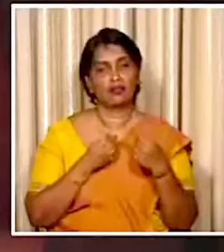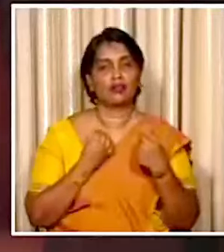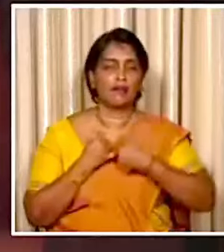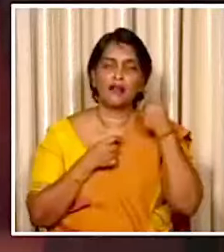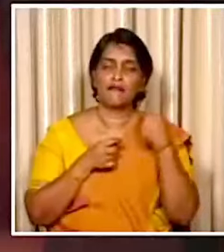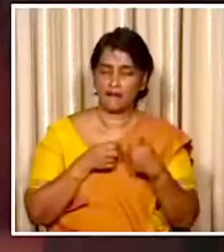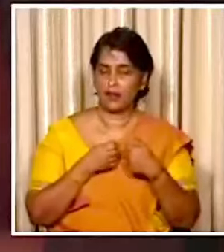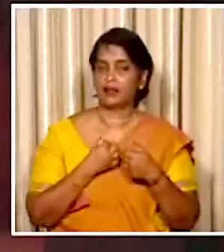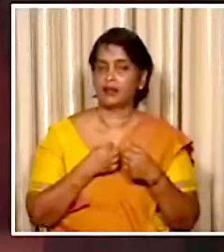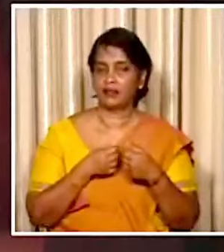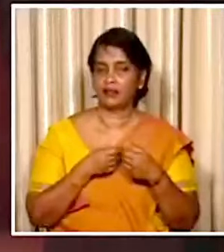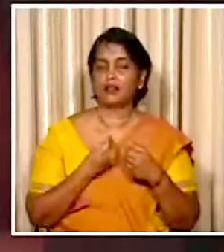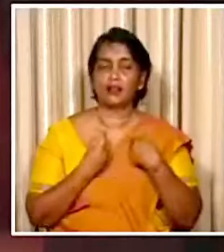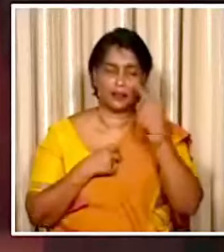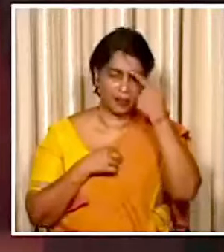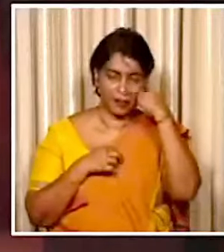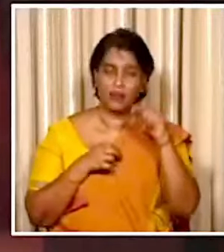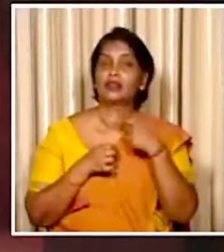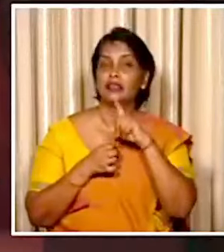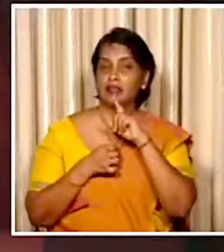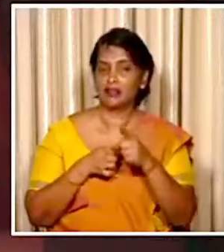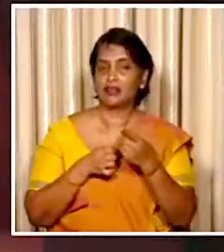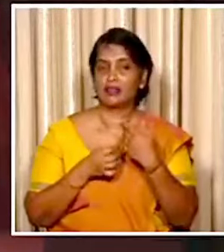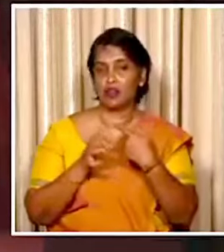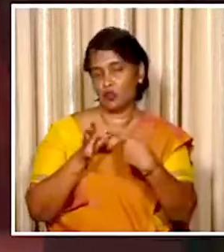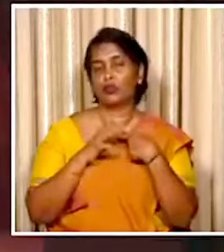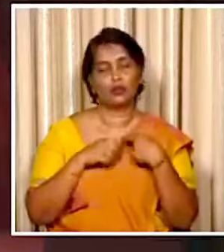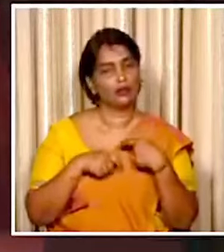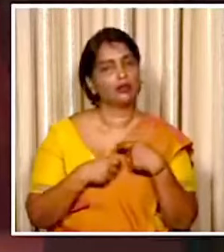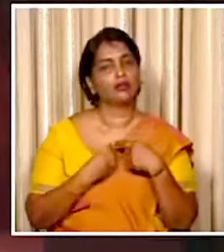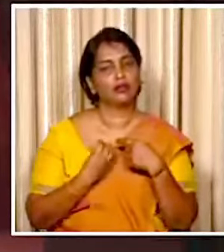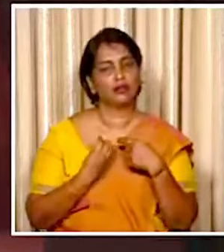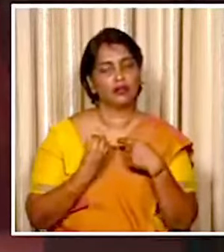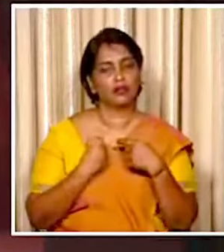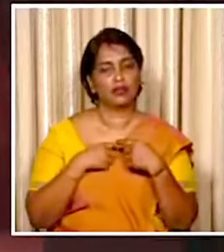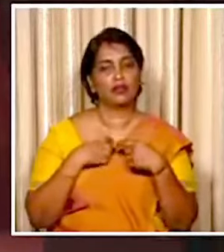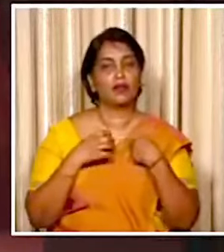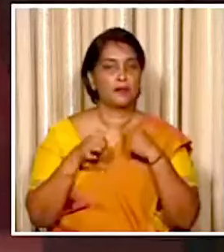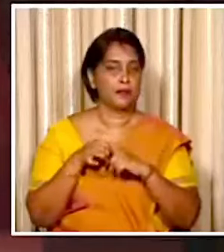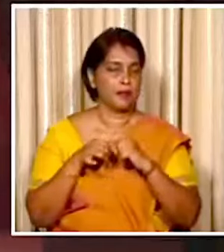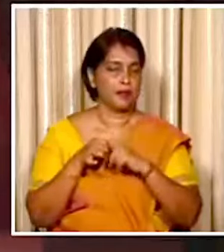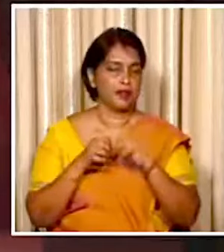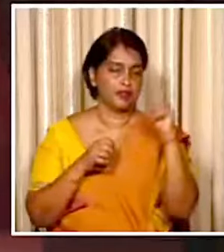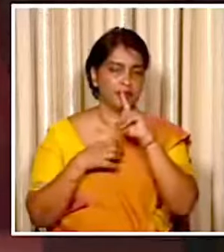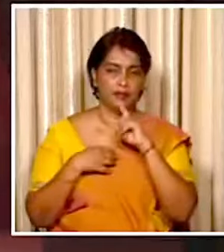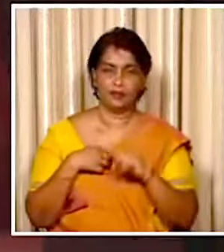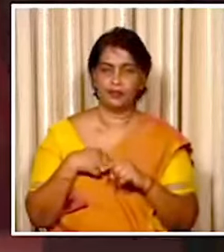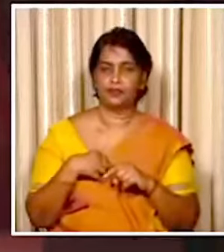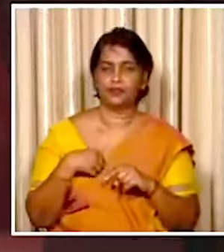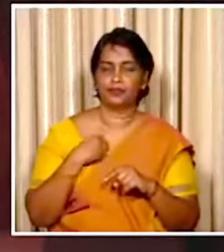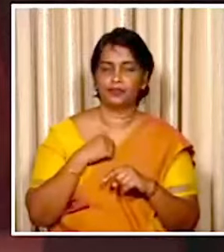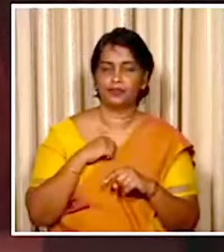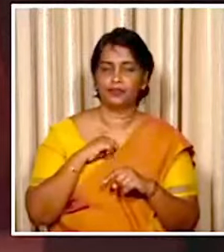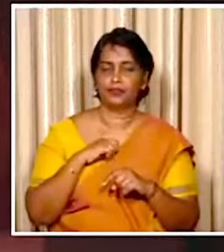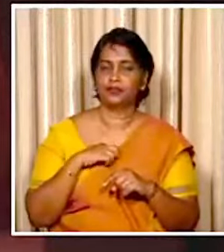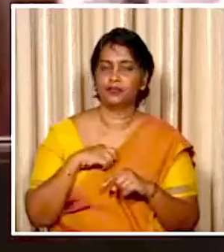අතිශය වැදගත් වෙනවා. ඒ නිසා මම ඉල්ලීමක් කරන ඔබතුමාට ඒකට ප්‍රතිචාර දක්වන්නයි කියලා මගේ පළවෙනි ගැටලුව හැටියට ඔබතුමාට ඉදිරිපත් කරනවා.